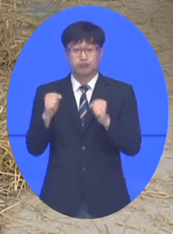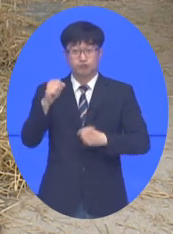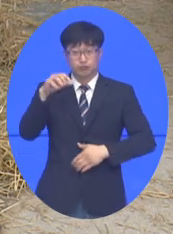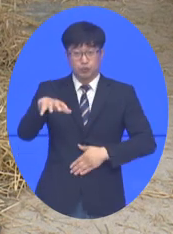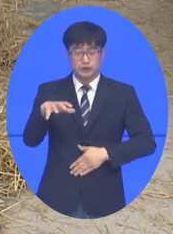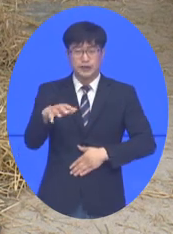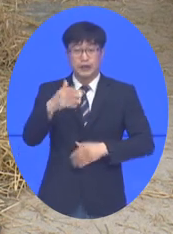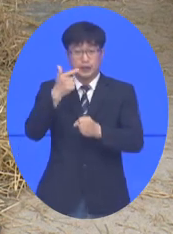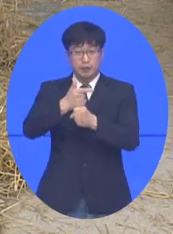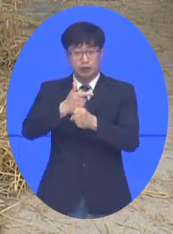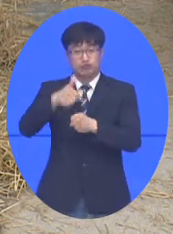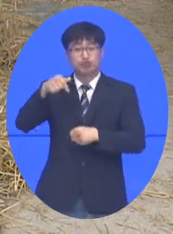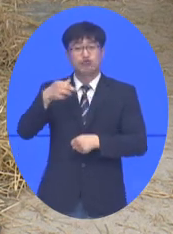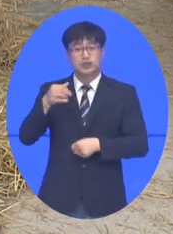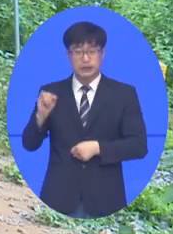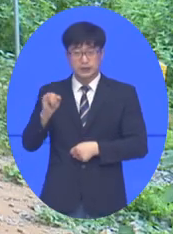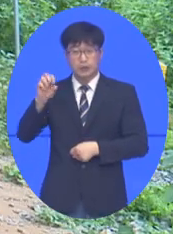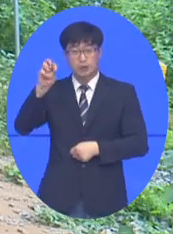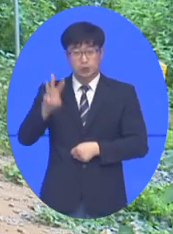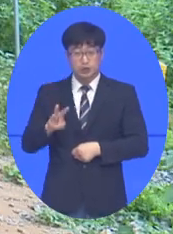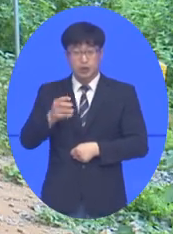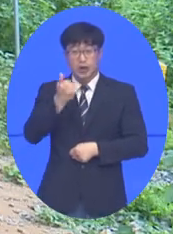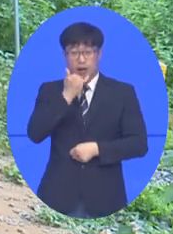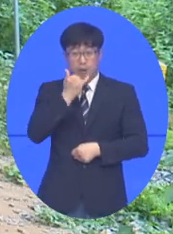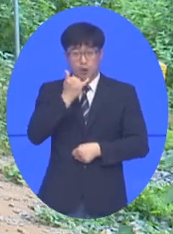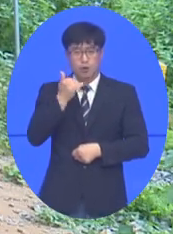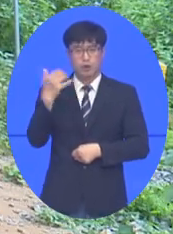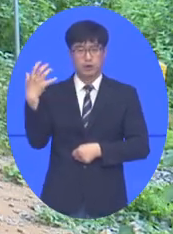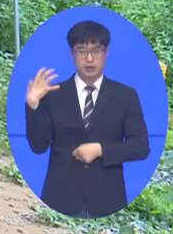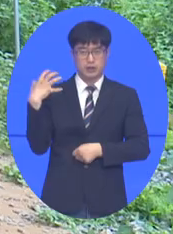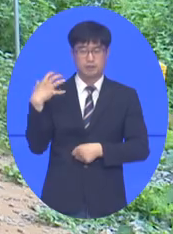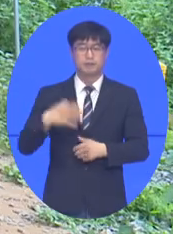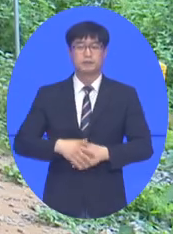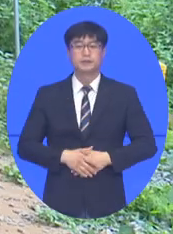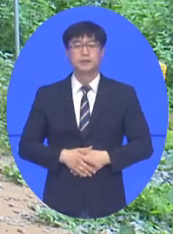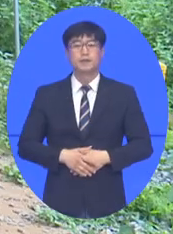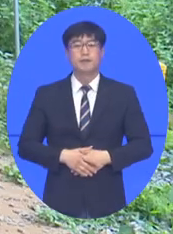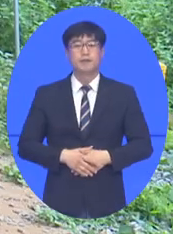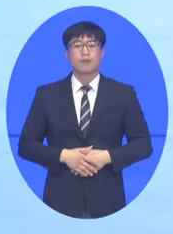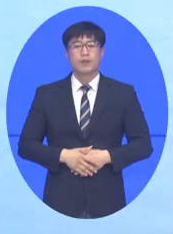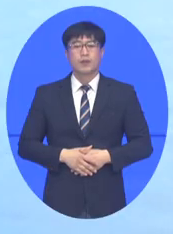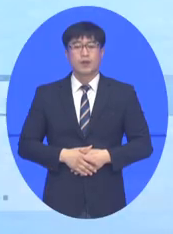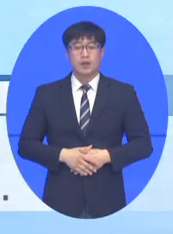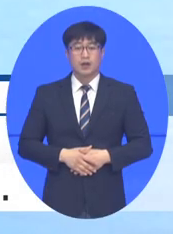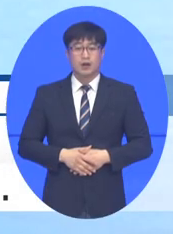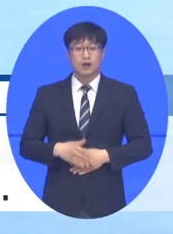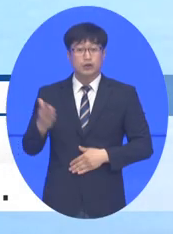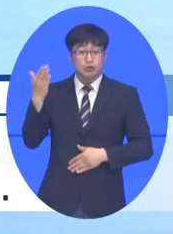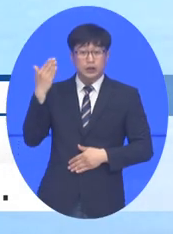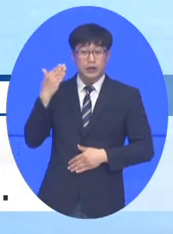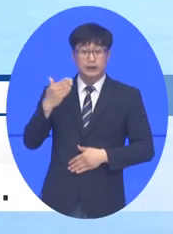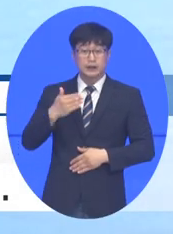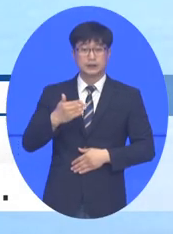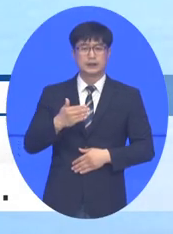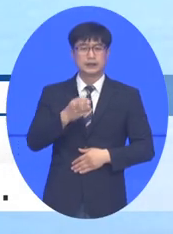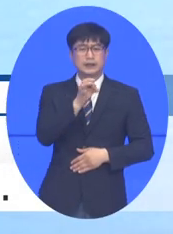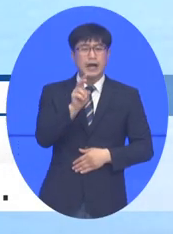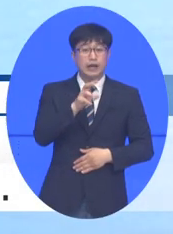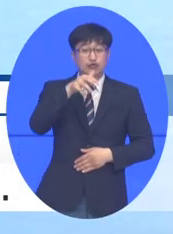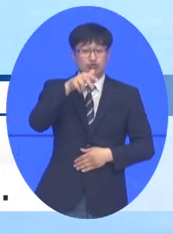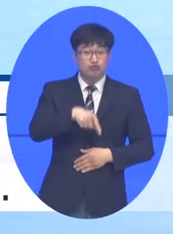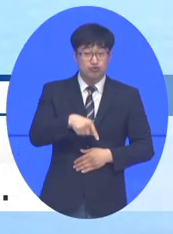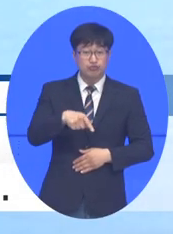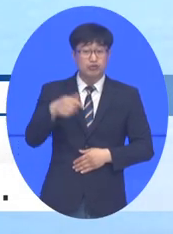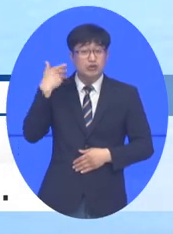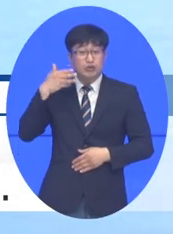북부지소는 남양주, 구리, 포천, 가평을 관할 지역으로 담당합니다. 자, 예전 같으면 우리가